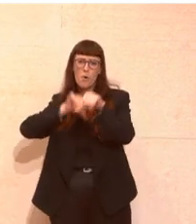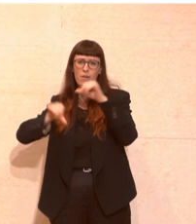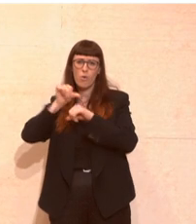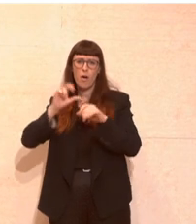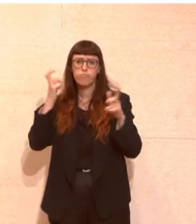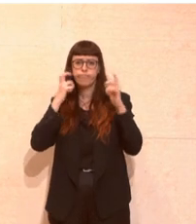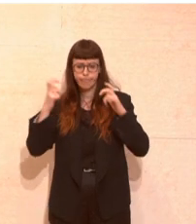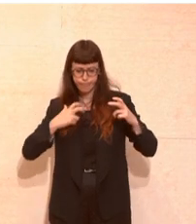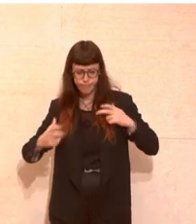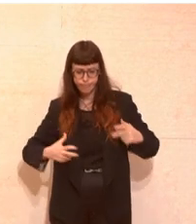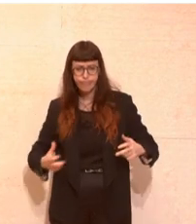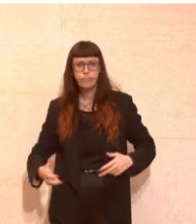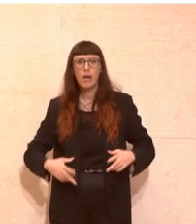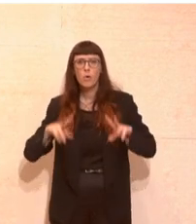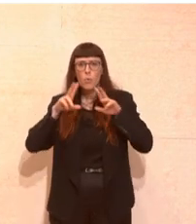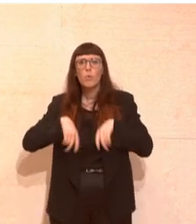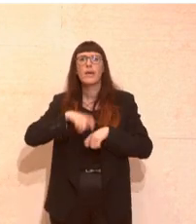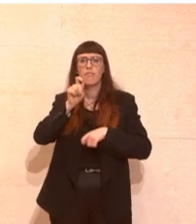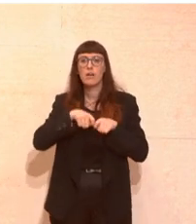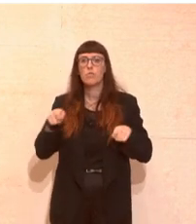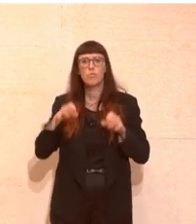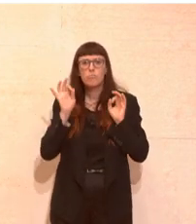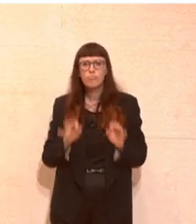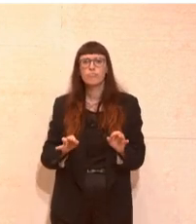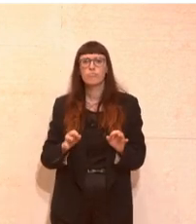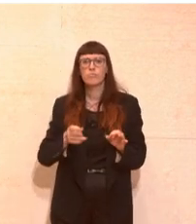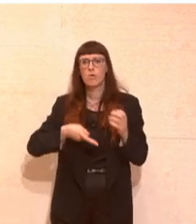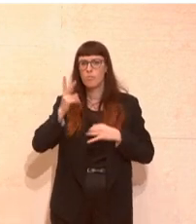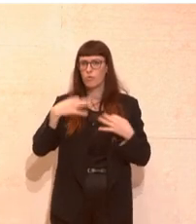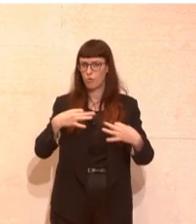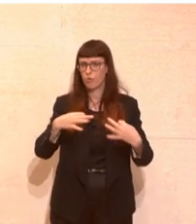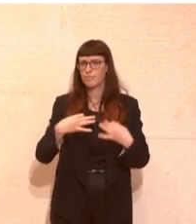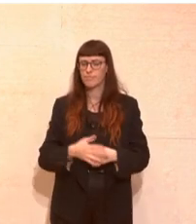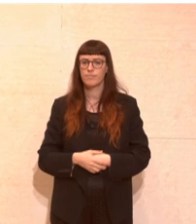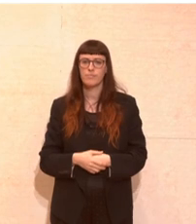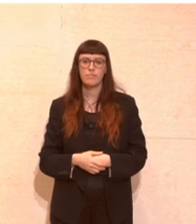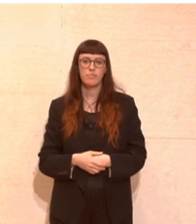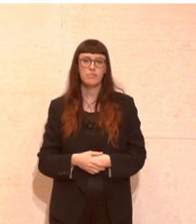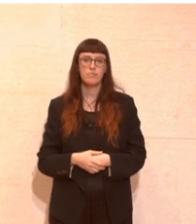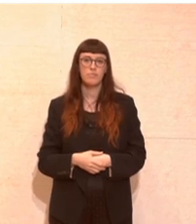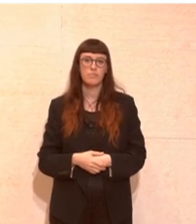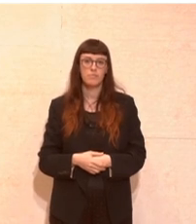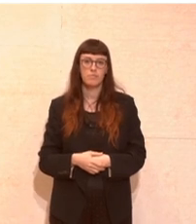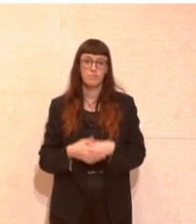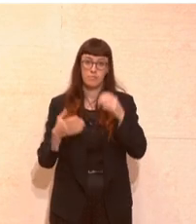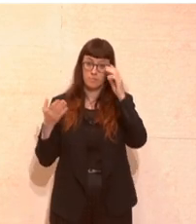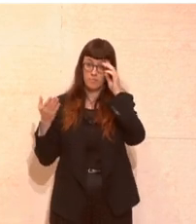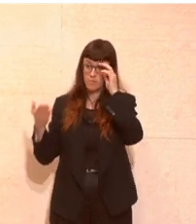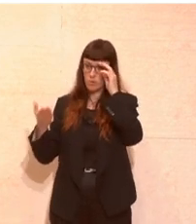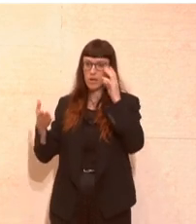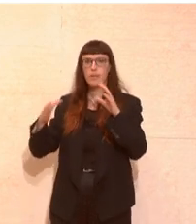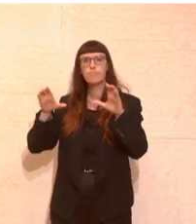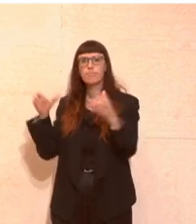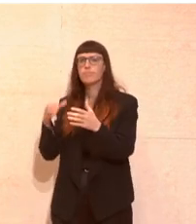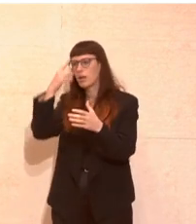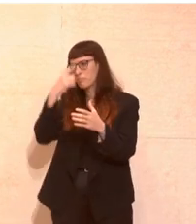manière objective. Et on a pu montrer qu'on peut utiliser les deux pour mesurer la qualité de sommeil ici pour les enfants avec autisme. Et ce genre d'outils